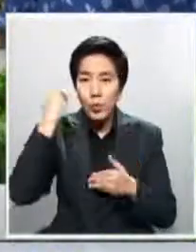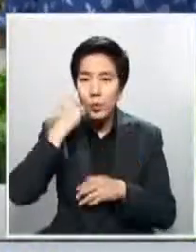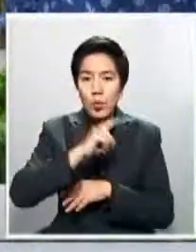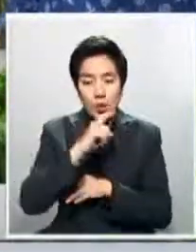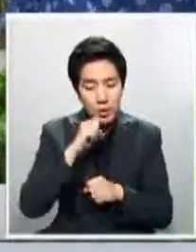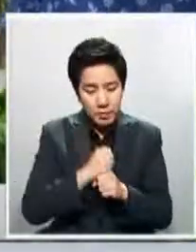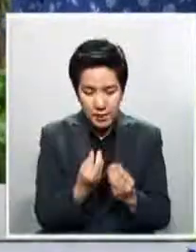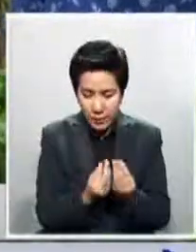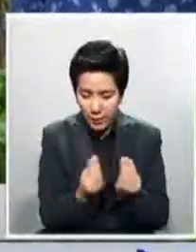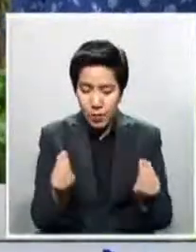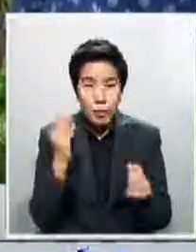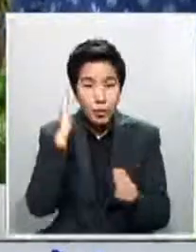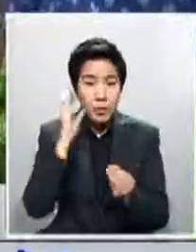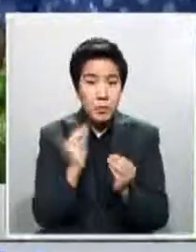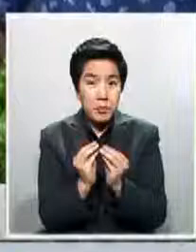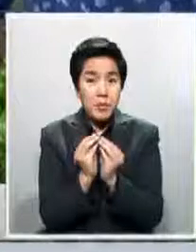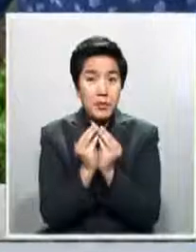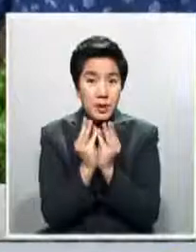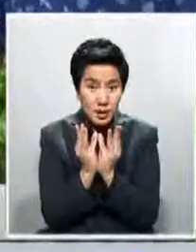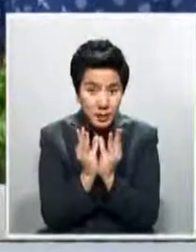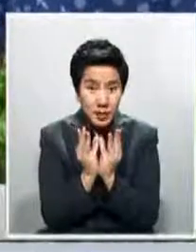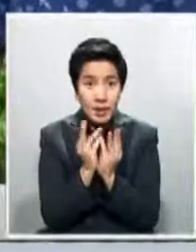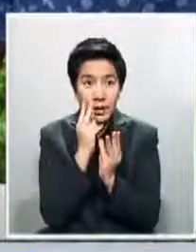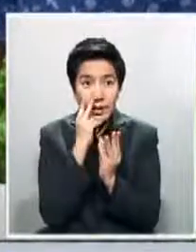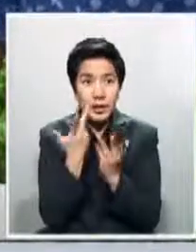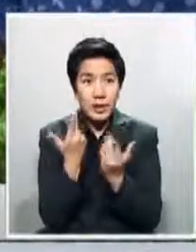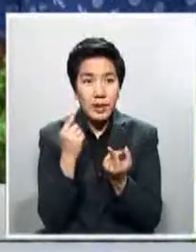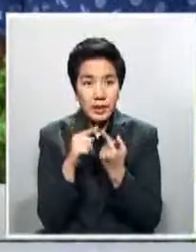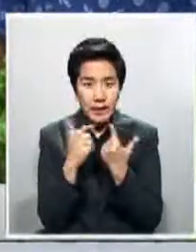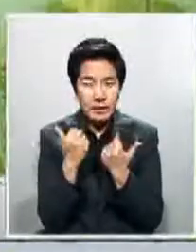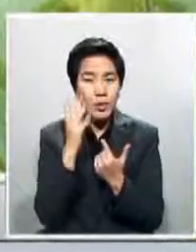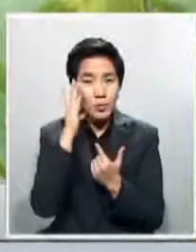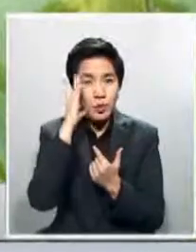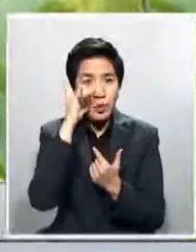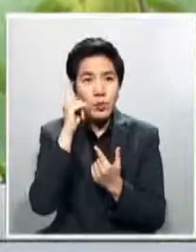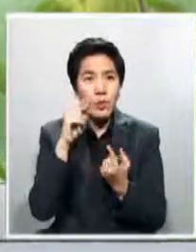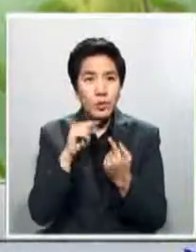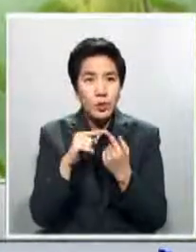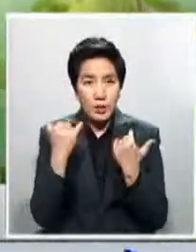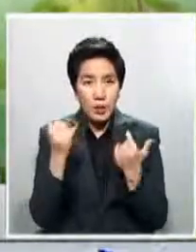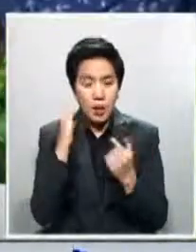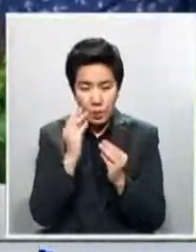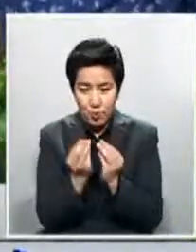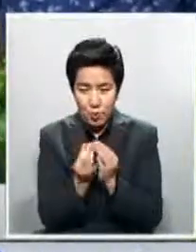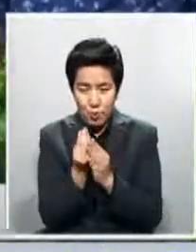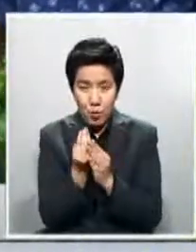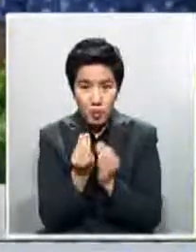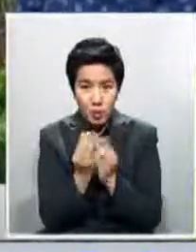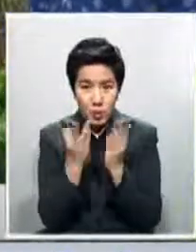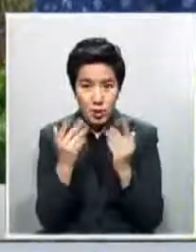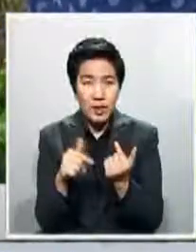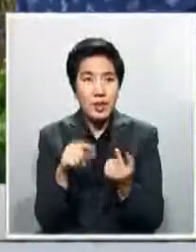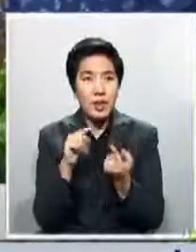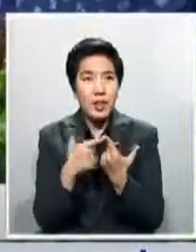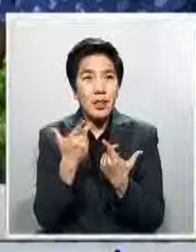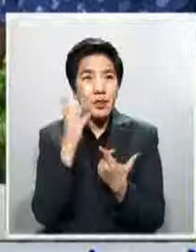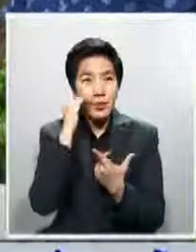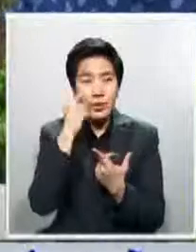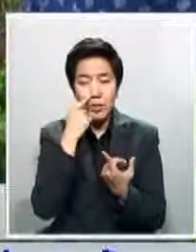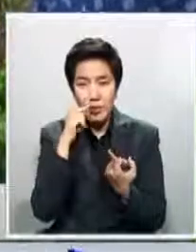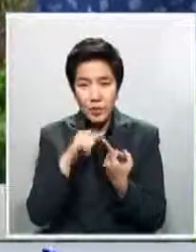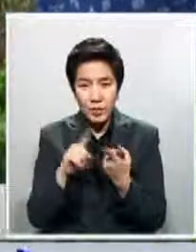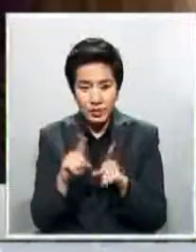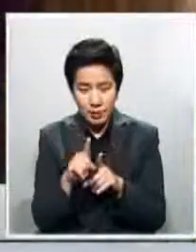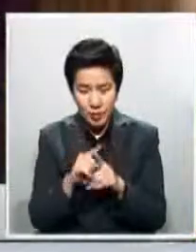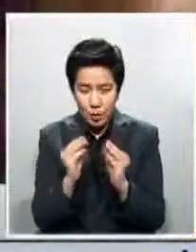อกเล็กๆในพรุ่งนี้บานไหม เฮ้ยอย่าไปคิด อะไรล่ะ พรุ่งนี้มันตุ้มเนี่ยดอกตุ้มเนี่ย ดอกมันตุ้มไม่ใช่ดอก